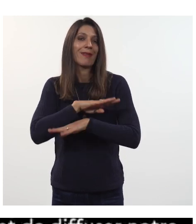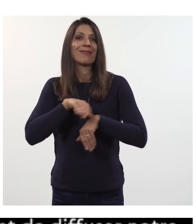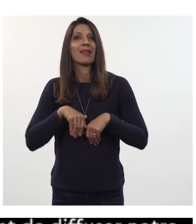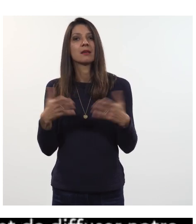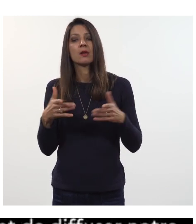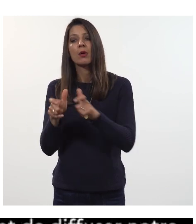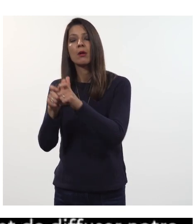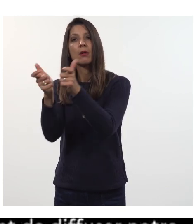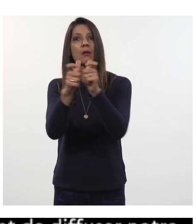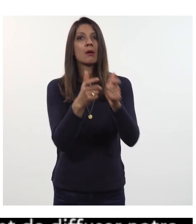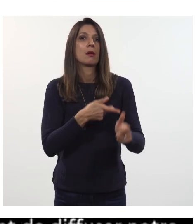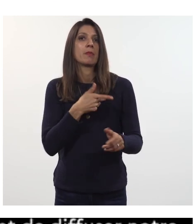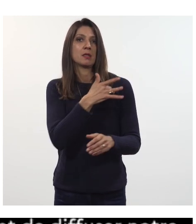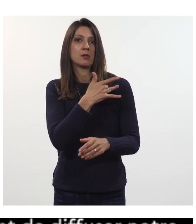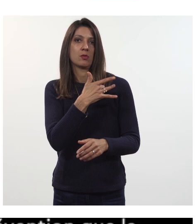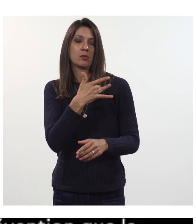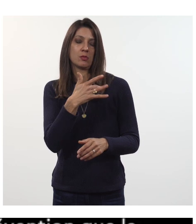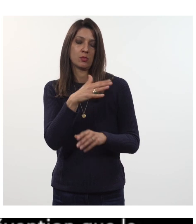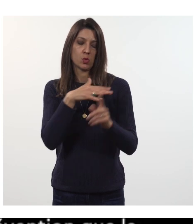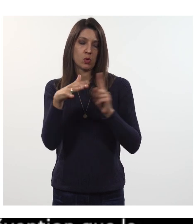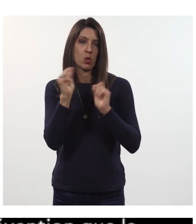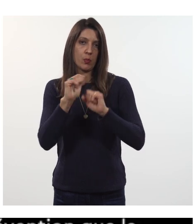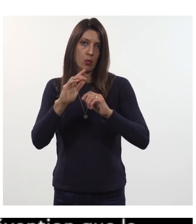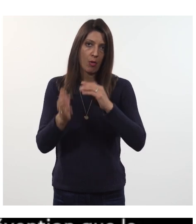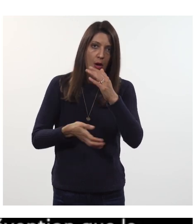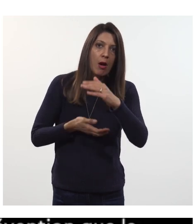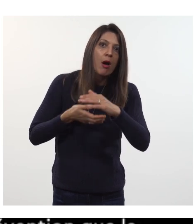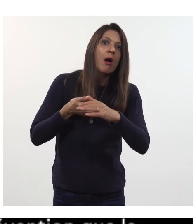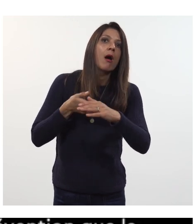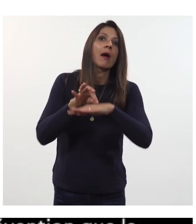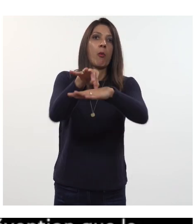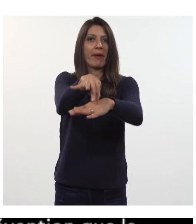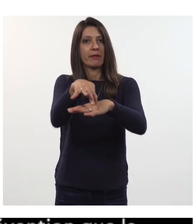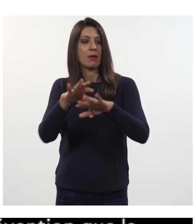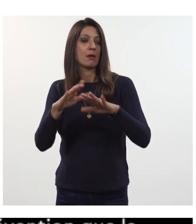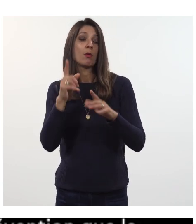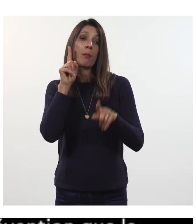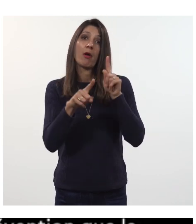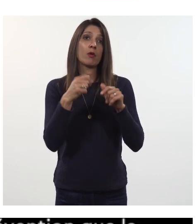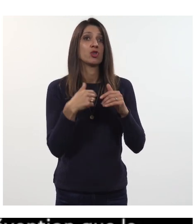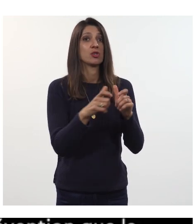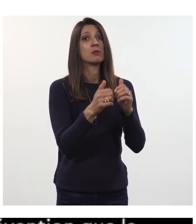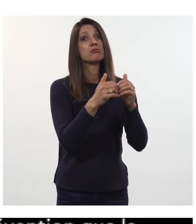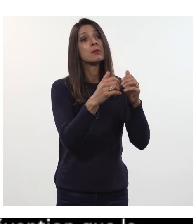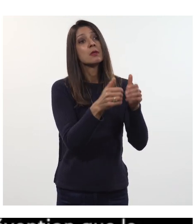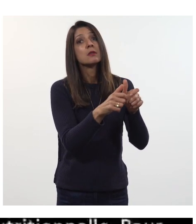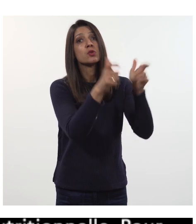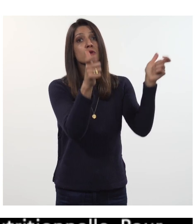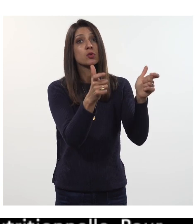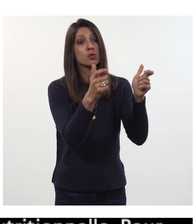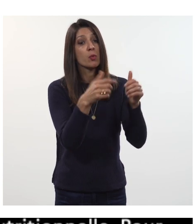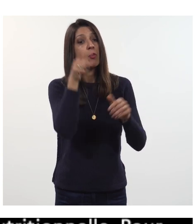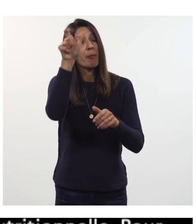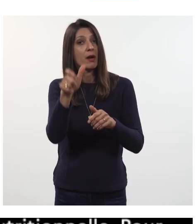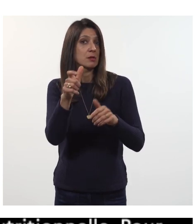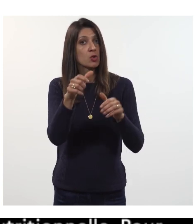médico-sociaux et ça nous arrive aussi d'être sollicité par les structures à domicile pour les aider à mettre en place une politique qui